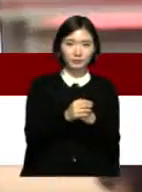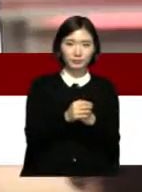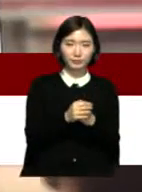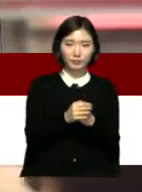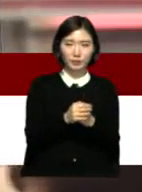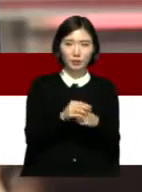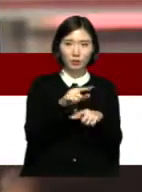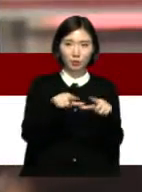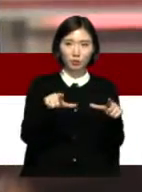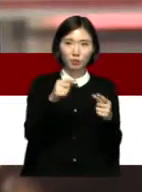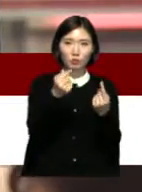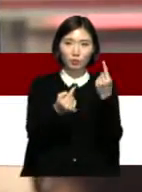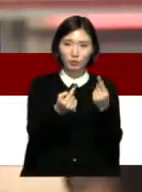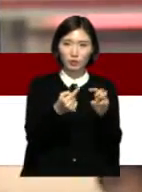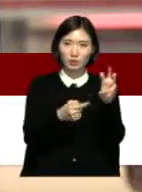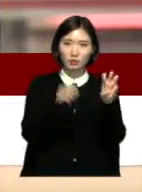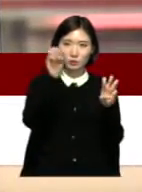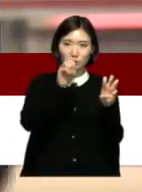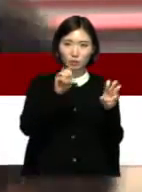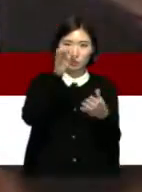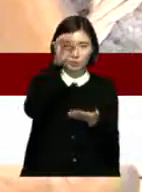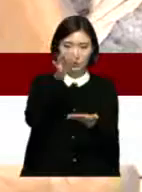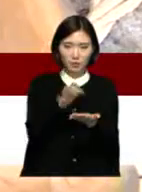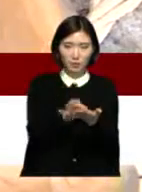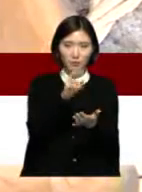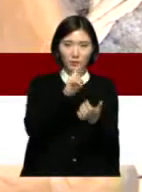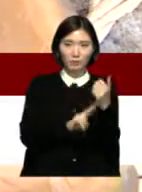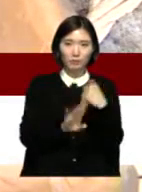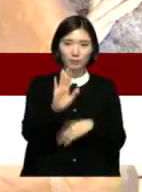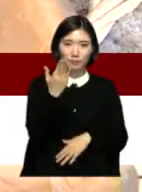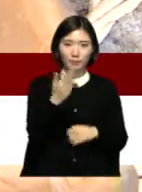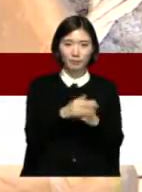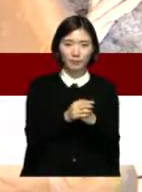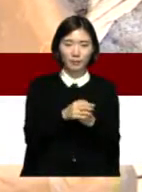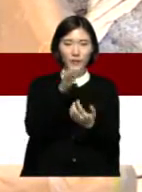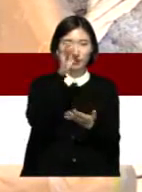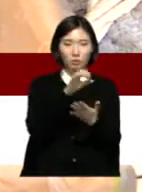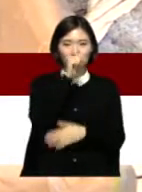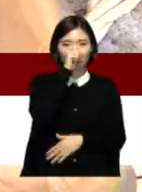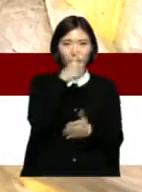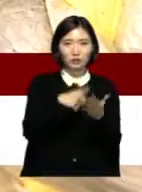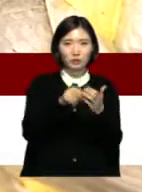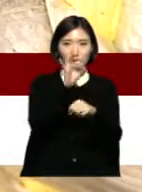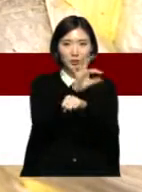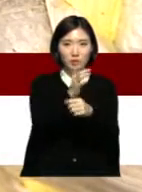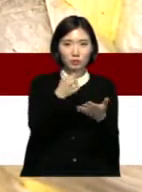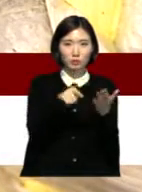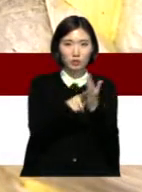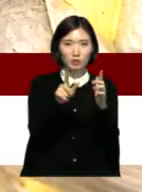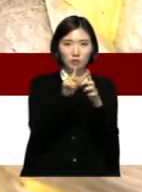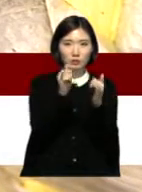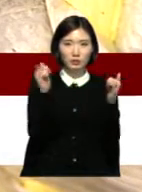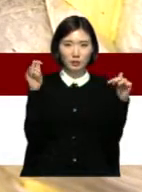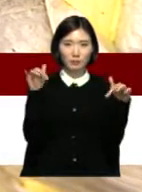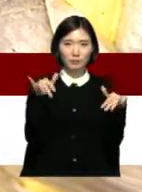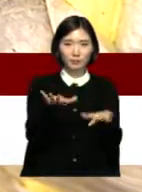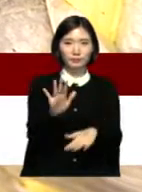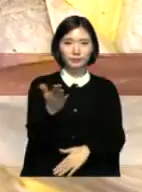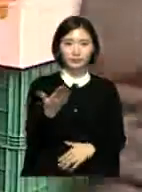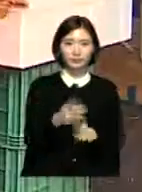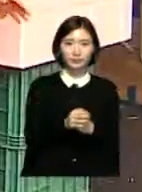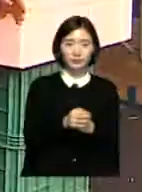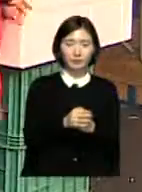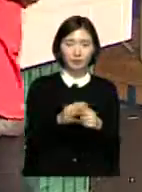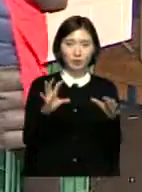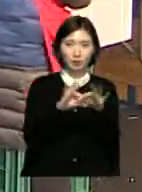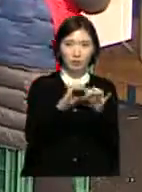시중 가격보다 최대 30% 저렴한 가격으로 판매됐으며 값싸고 좋은 물건을 사려는 시민들의 발길이 이어졌습니다.